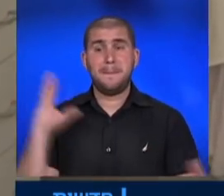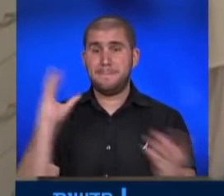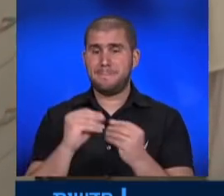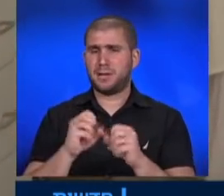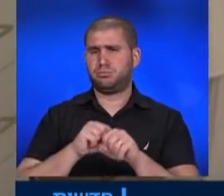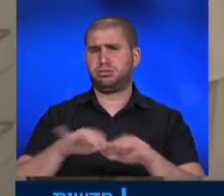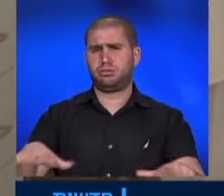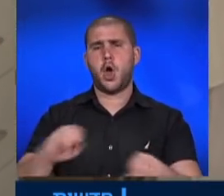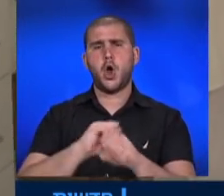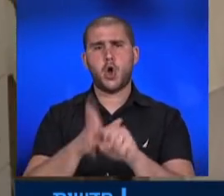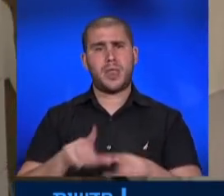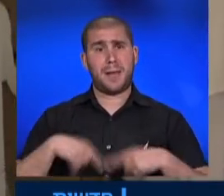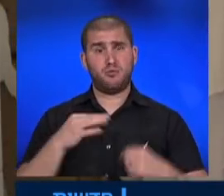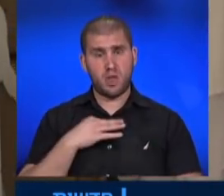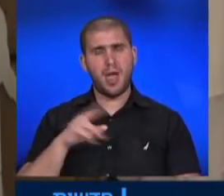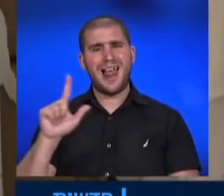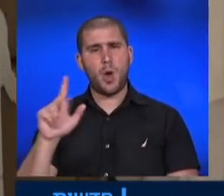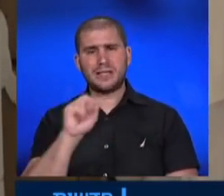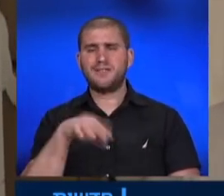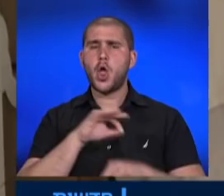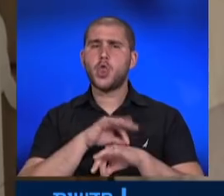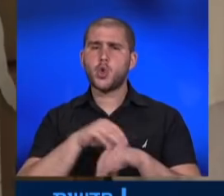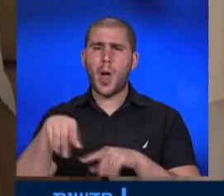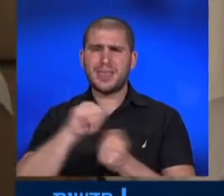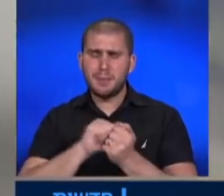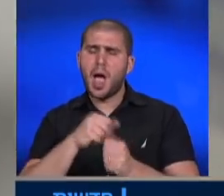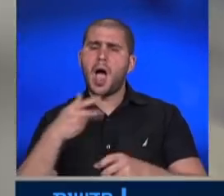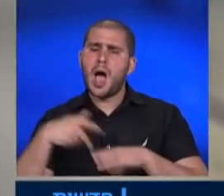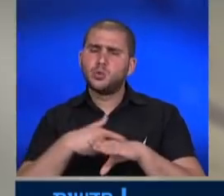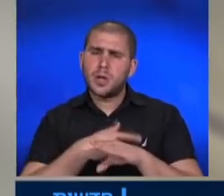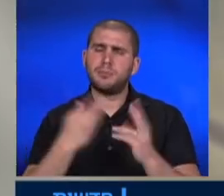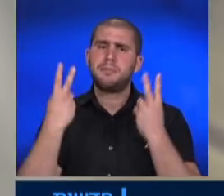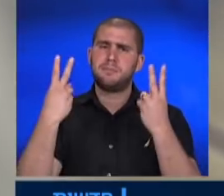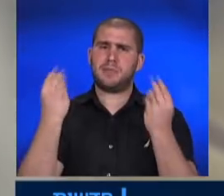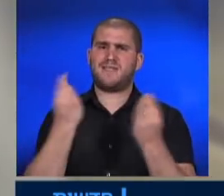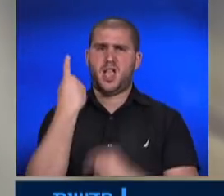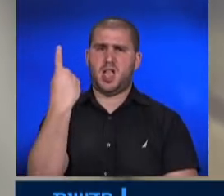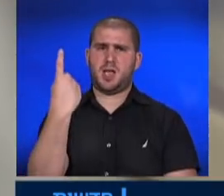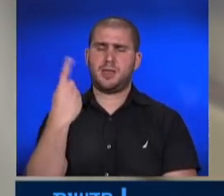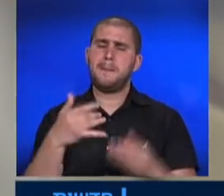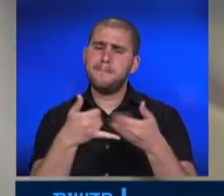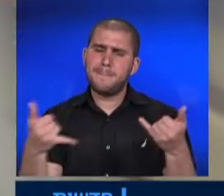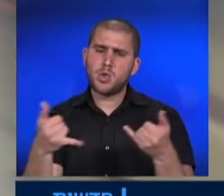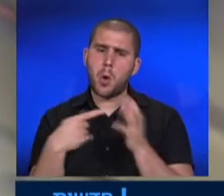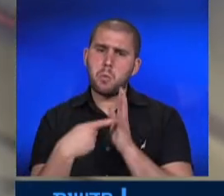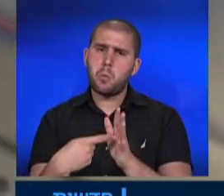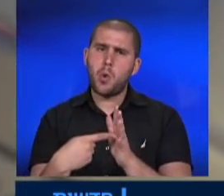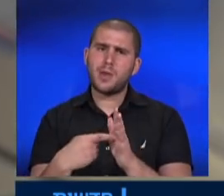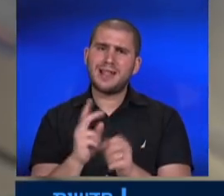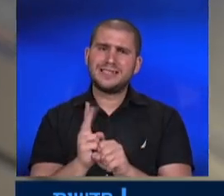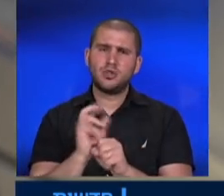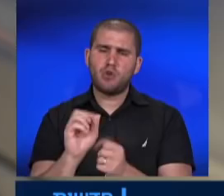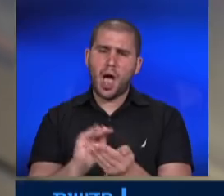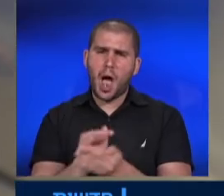קורונה לחיינו, ליאור ניסים והדוקטורנטים שלו עסוקים בעיקר בדבר אחד, פיתוח מודל סינתטי של עכבר